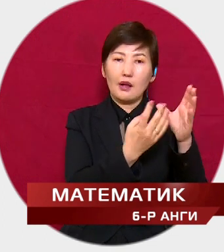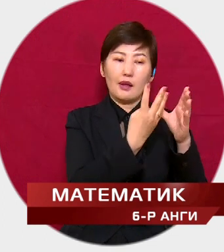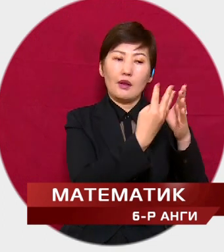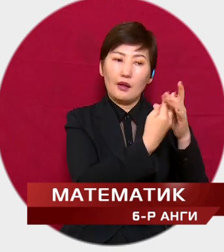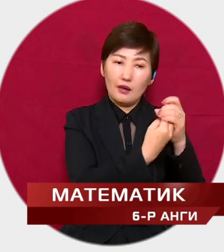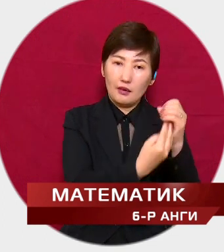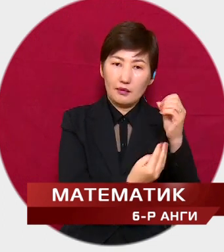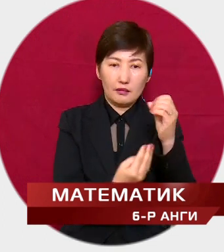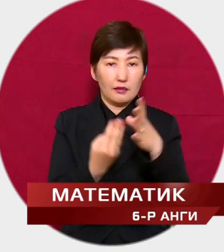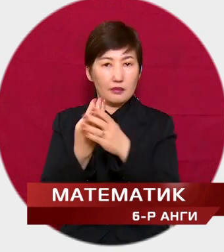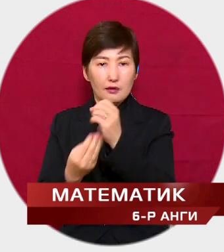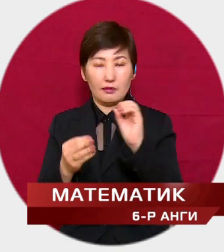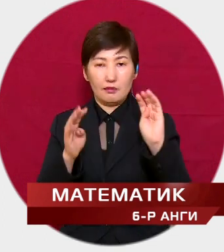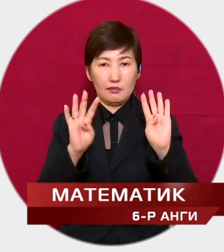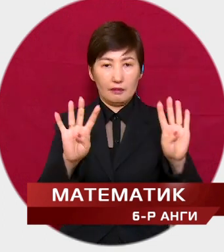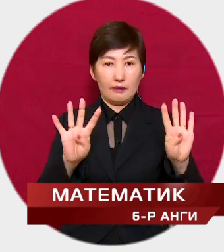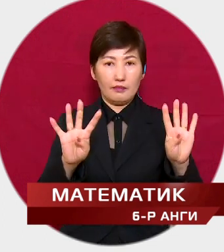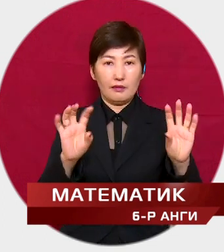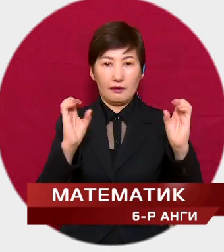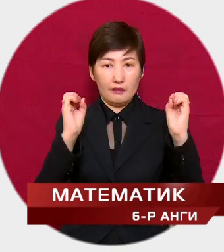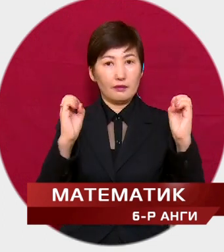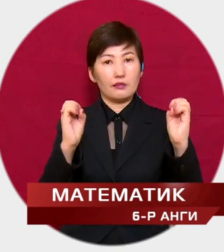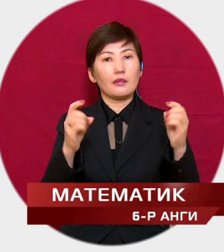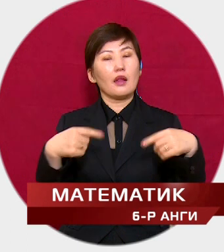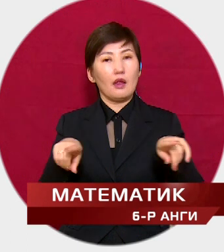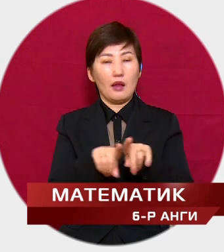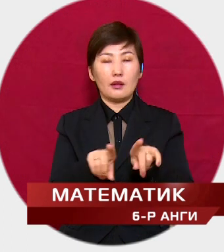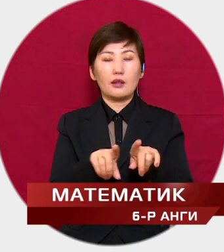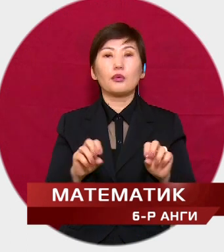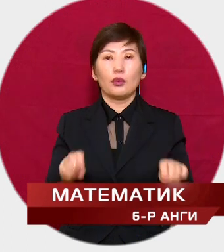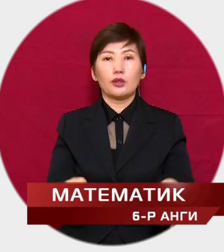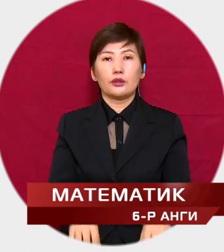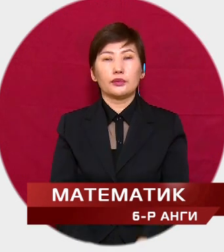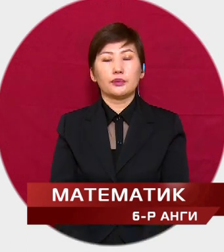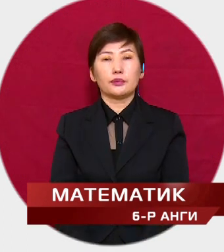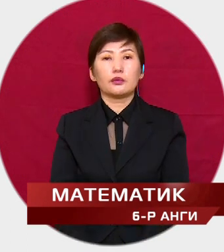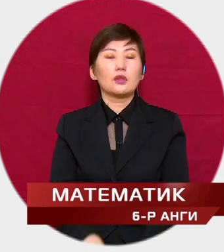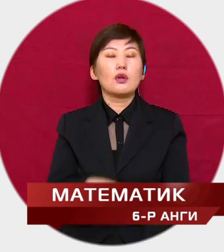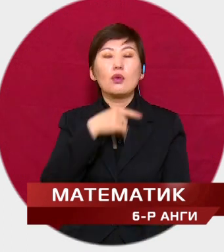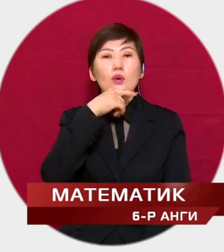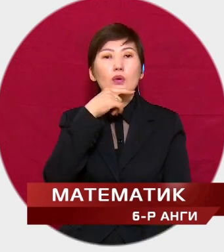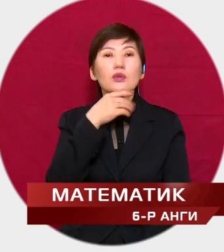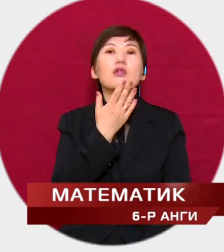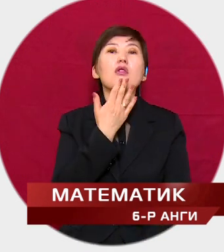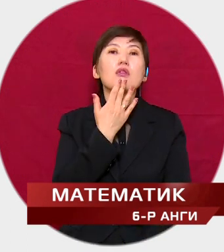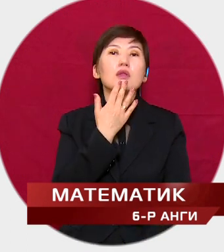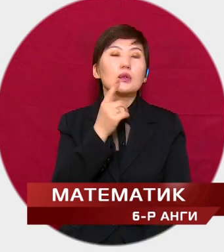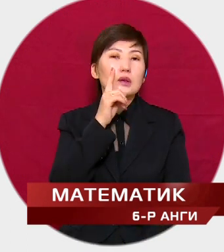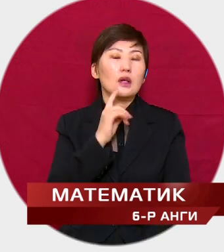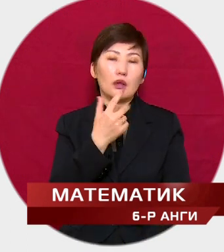учраас 1 бүтэн дүрсийг 2 удаа авсан гэсэн үг. За улаан өнгөнд дуртай хүүхэд маань 3 байгаа учраас